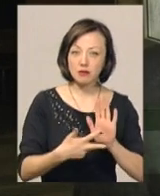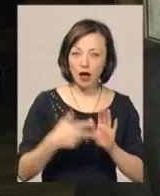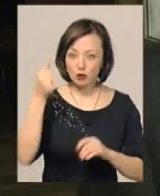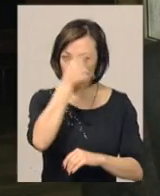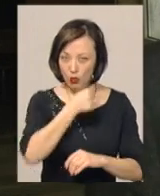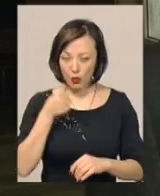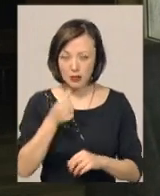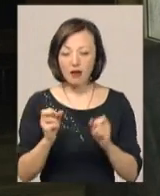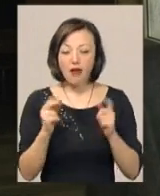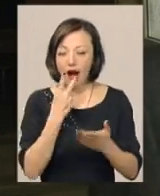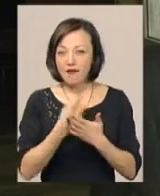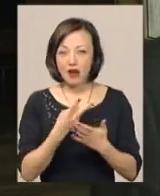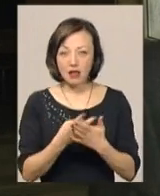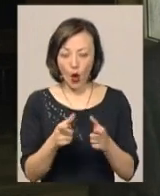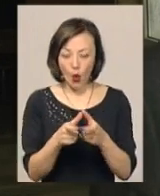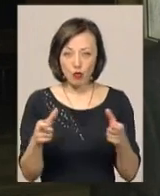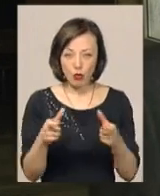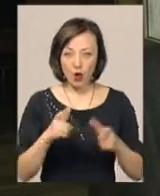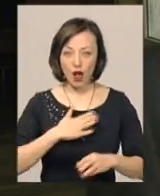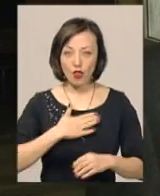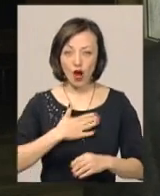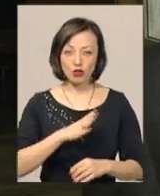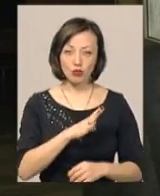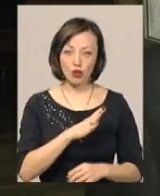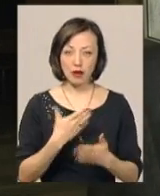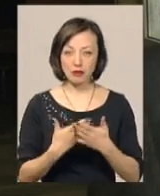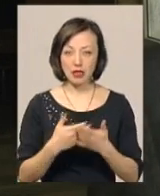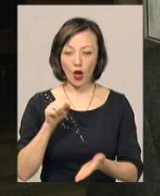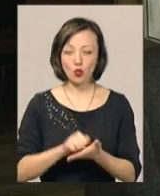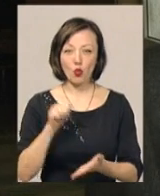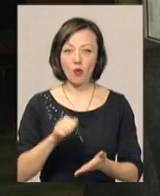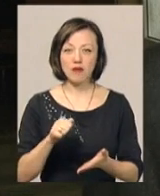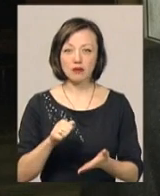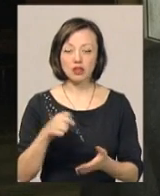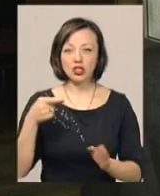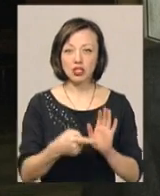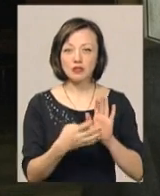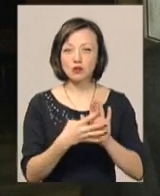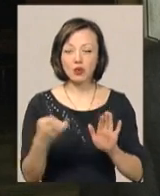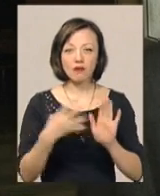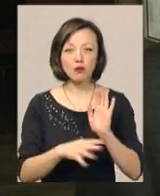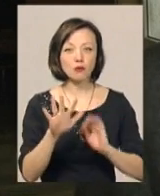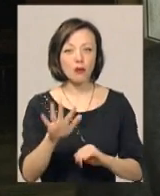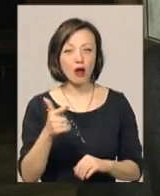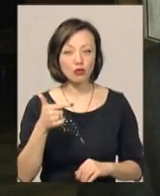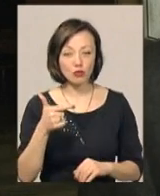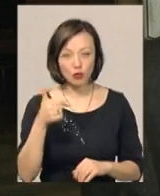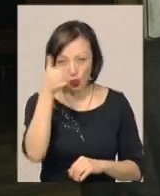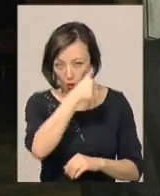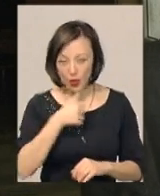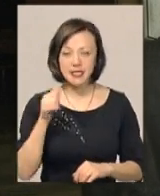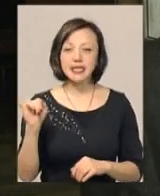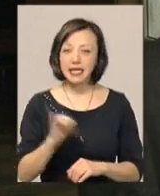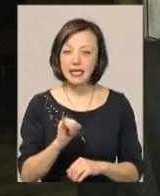1918 році, як виглядала купюра наша, яка була, наприклад, надрукована гривня вже на 1995 році.